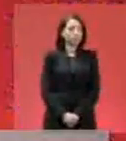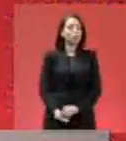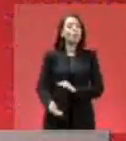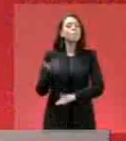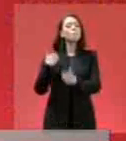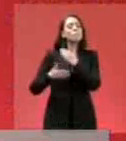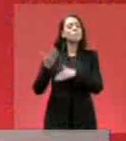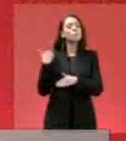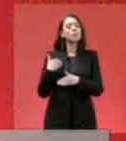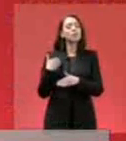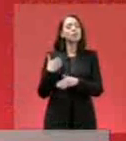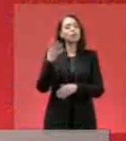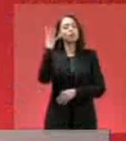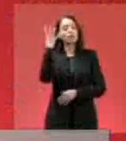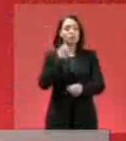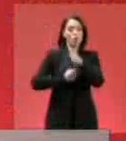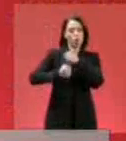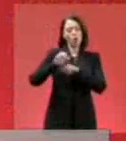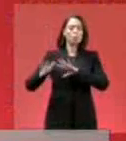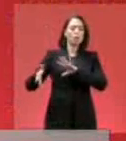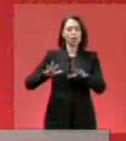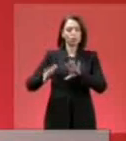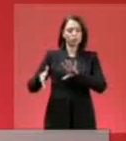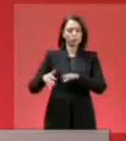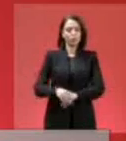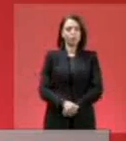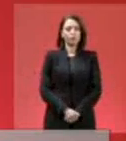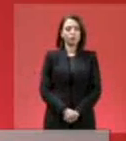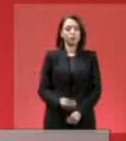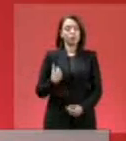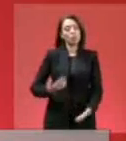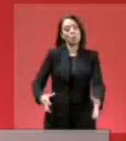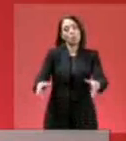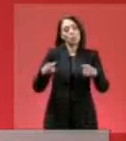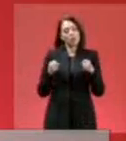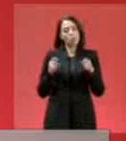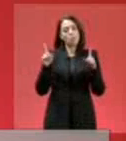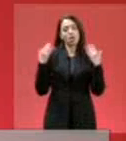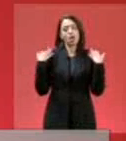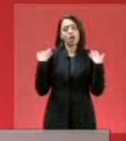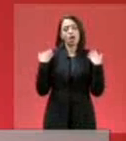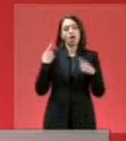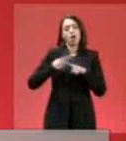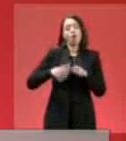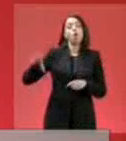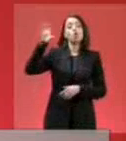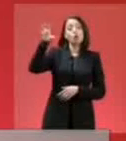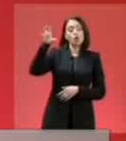Πριν από 4 χρόνια σχεδόν, παραλάβαμε μια χώρα